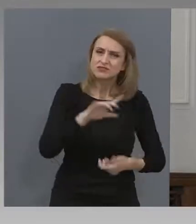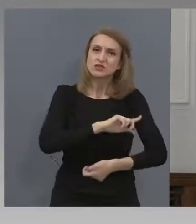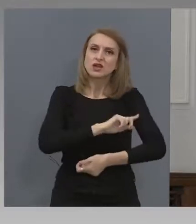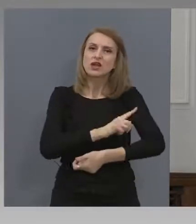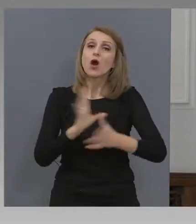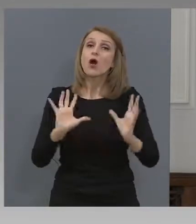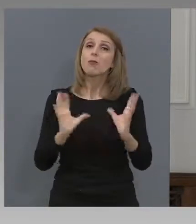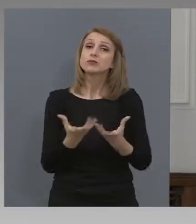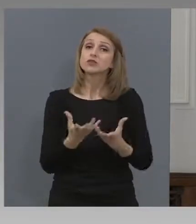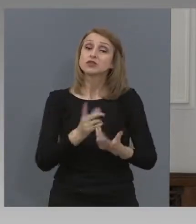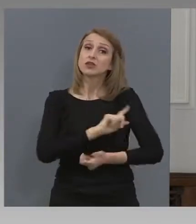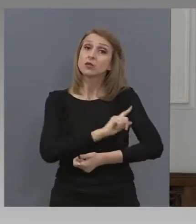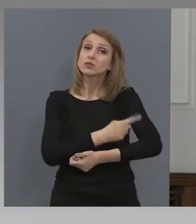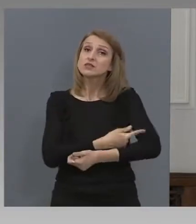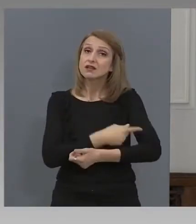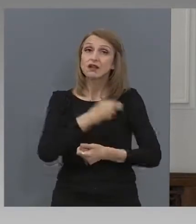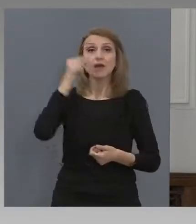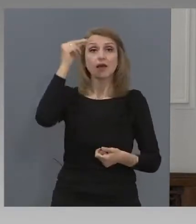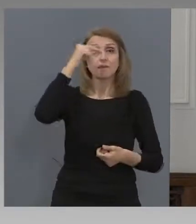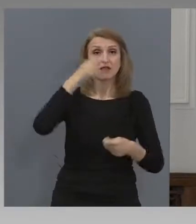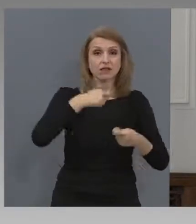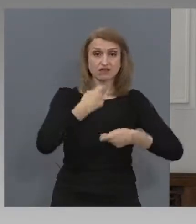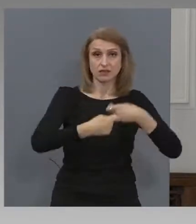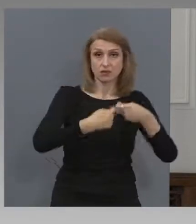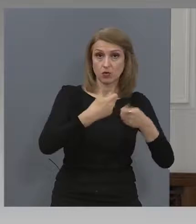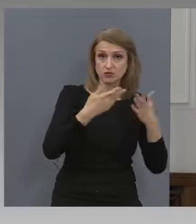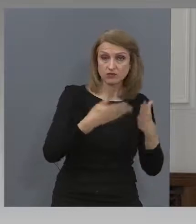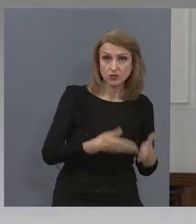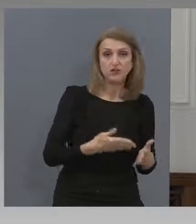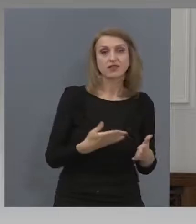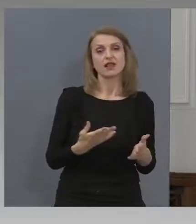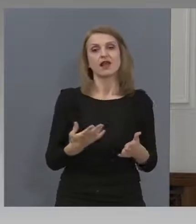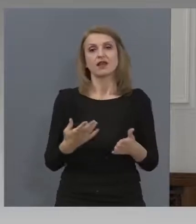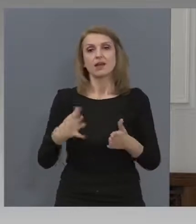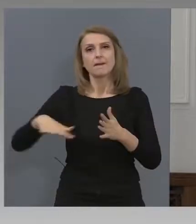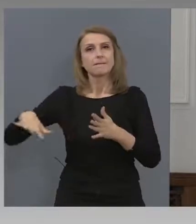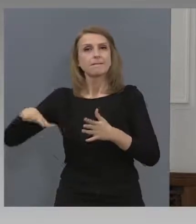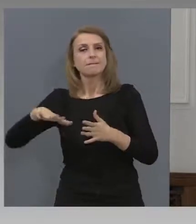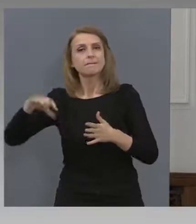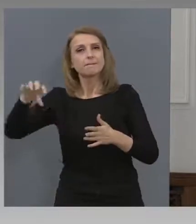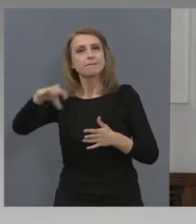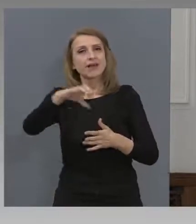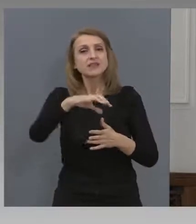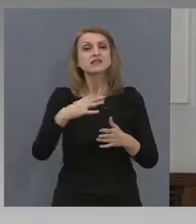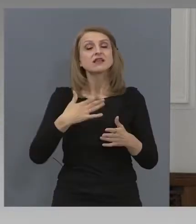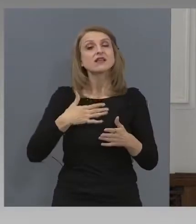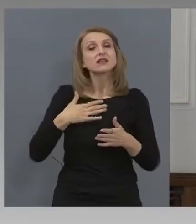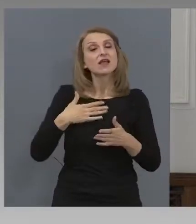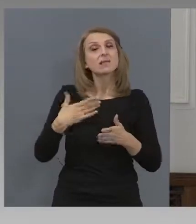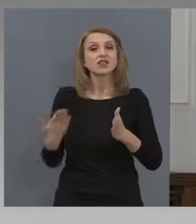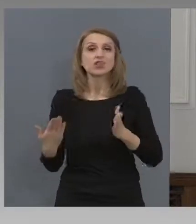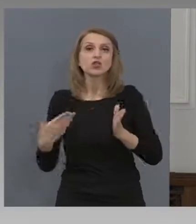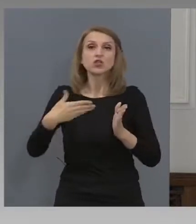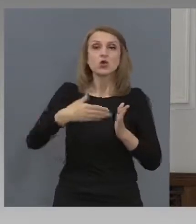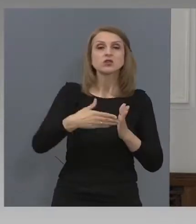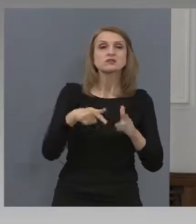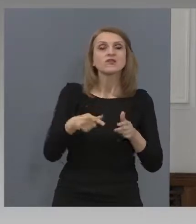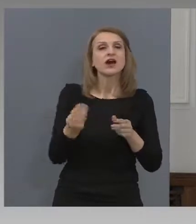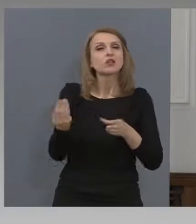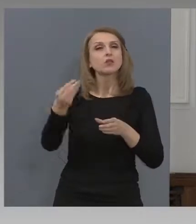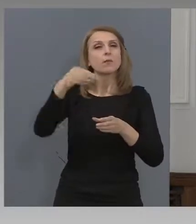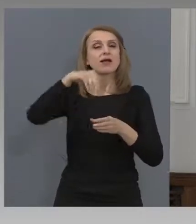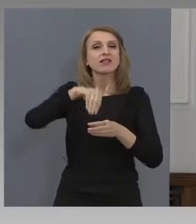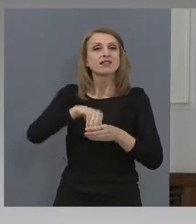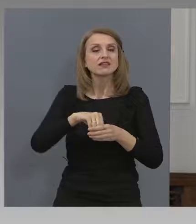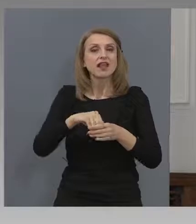Българските производители, местните, да получат достъп при този допълнителен канал на доставка, като